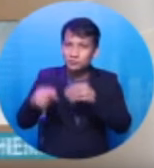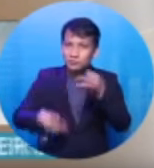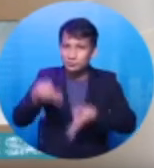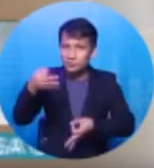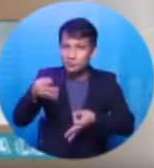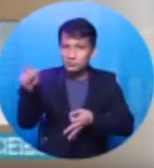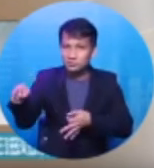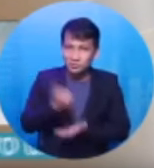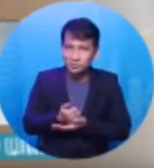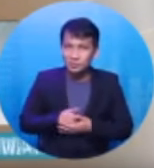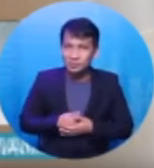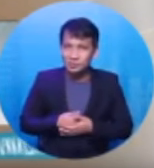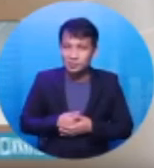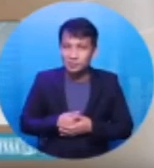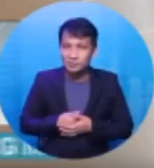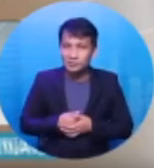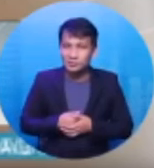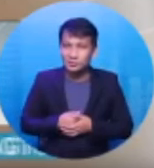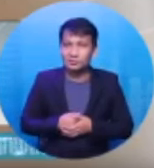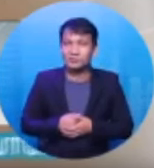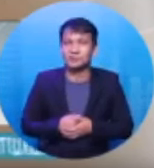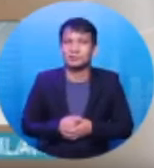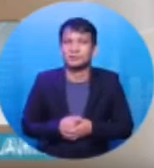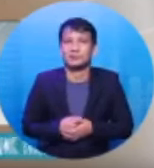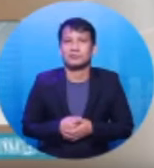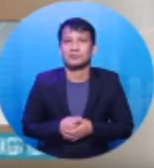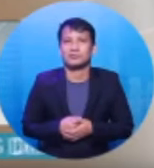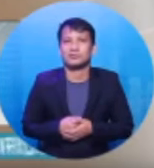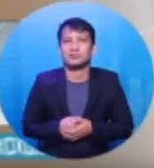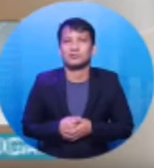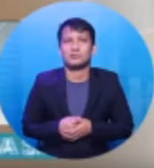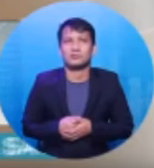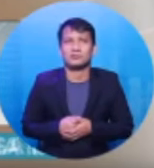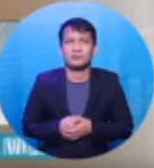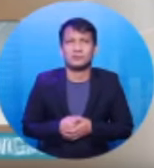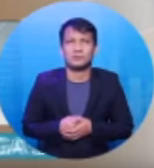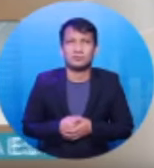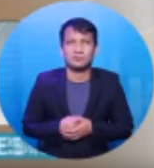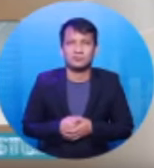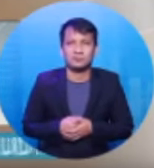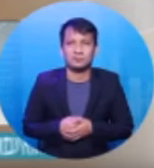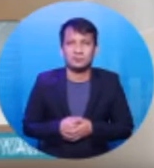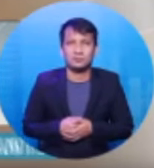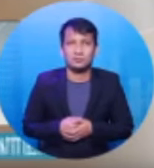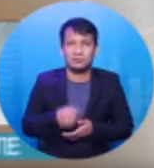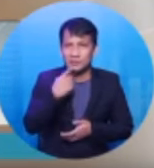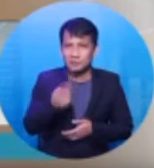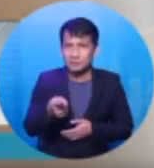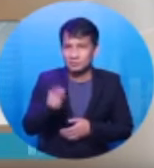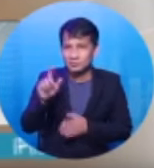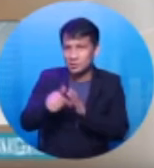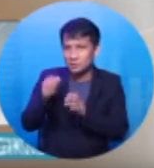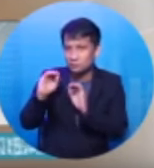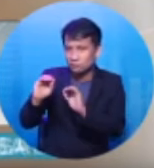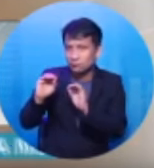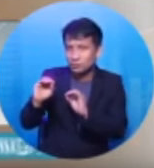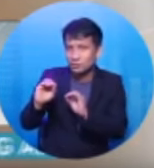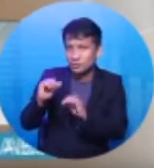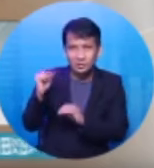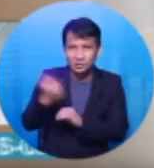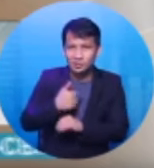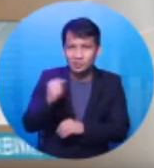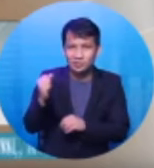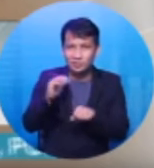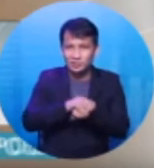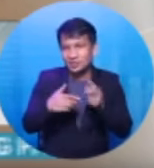hustisya para sa inyo. Okay, ma'am? Sir, paano po? Hindi ko po mababantayan kasi nasa biyay po yung asawa ko. Ma'am, nandito po kami. Ma'am, tuturuan kita mamaya off-air. Hindi ko sasabihin